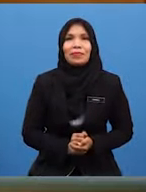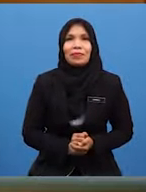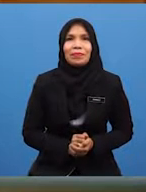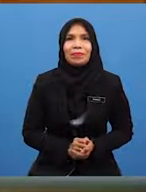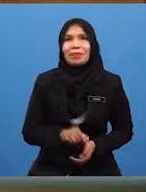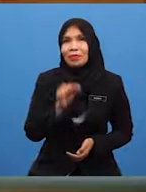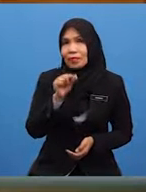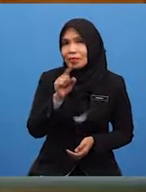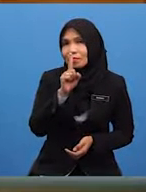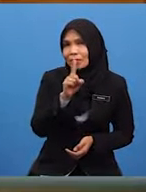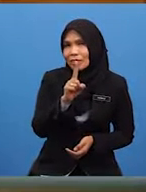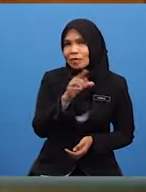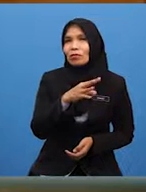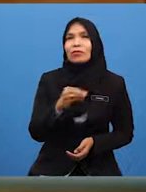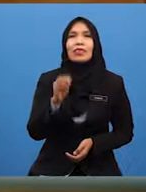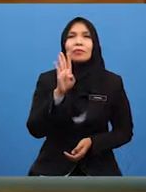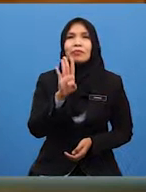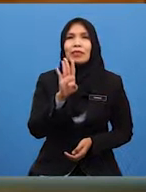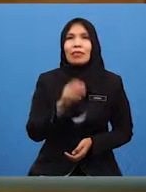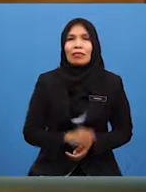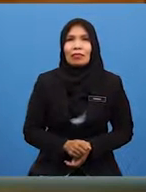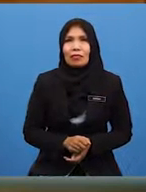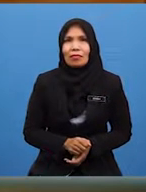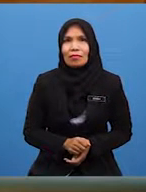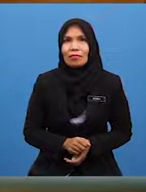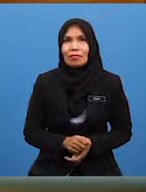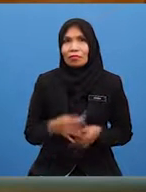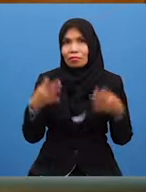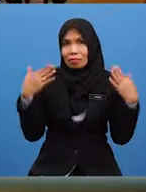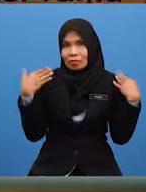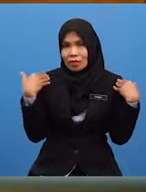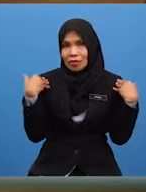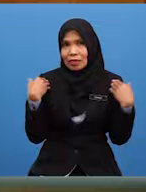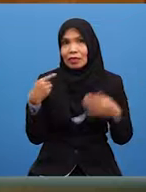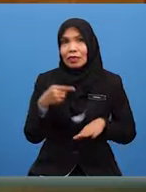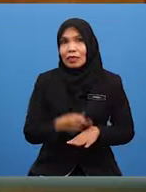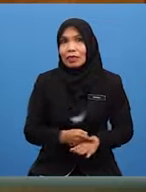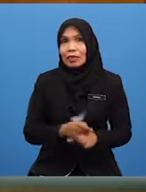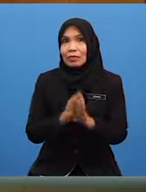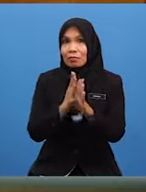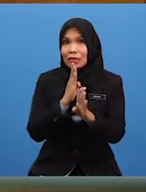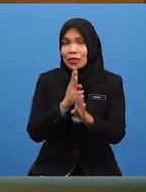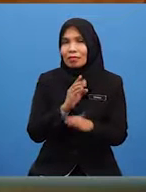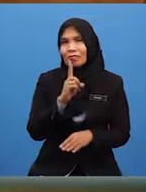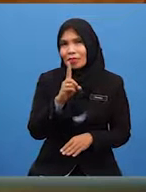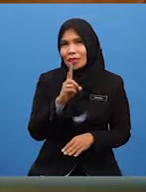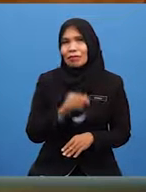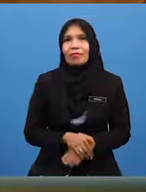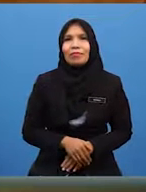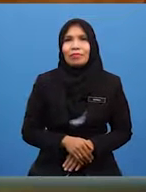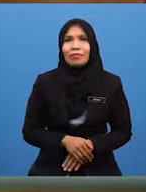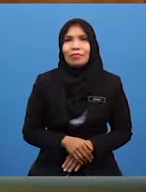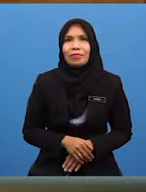Titik 1 dan 4 berada pada baris pertama. Titik